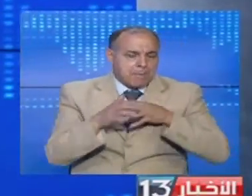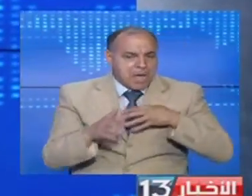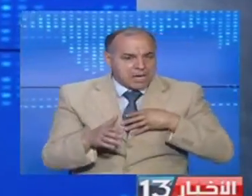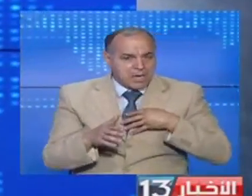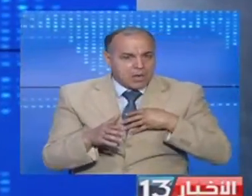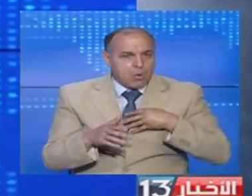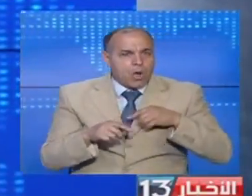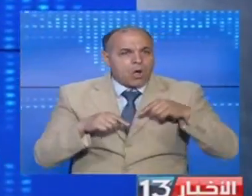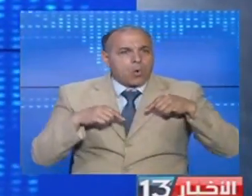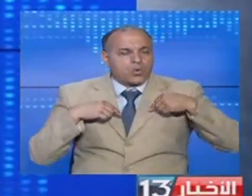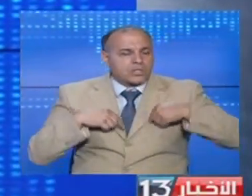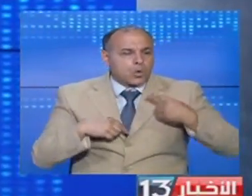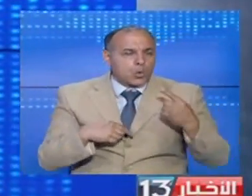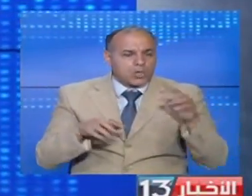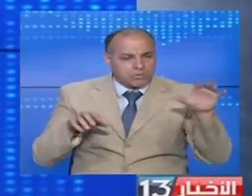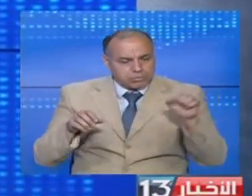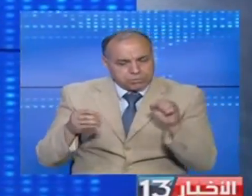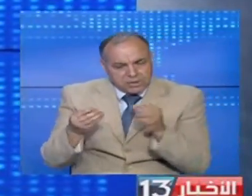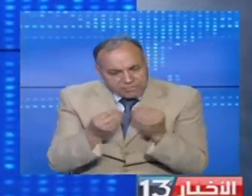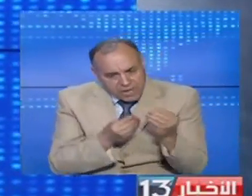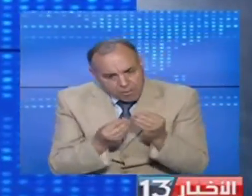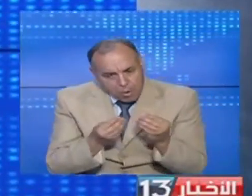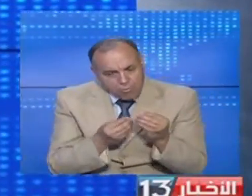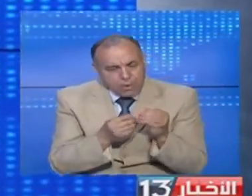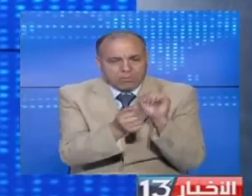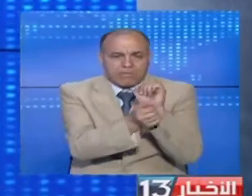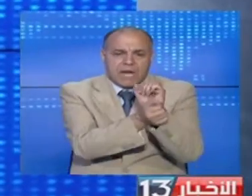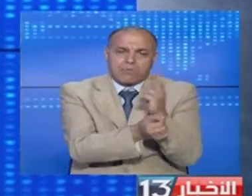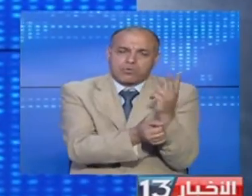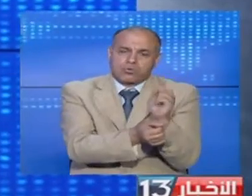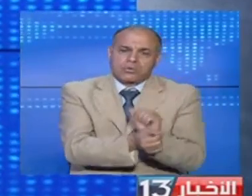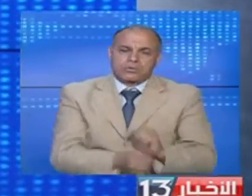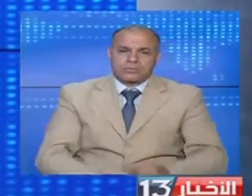ورئيس الحكومه مختار وان الموقوفين